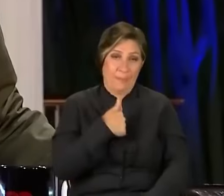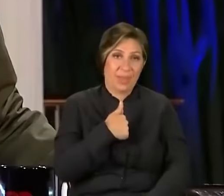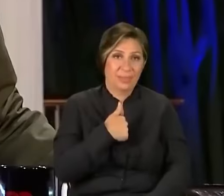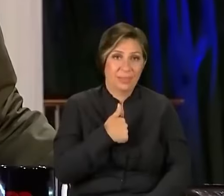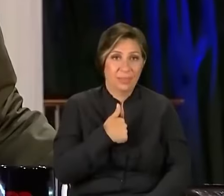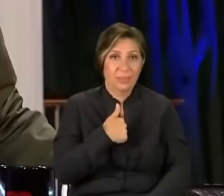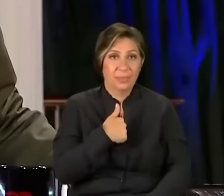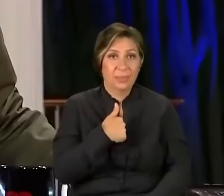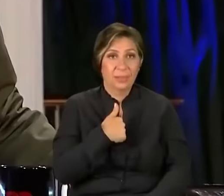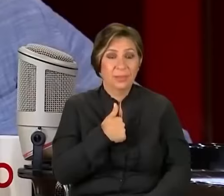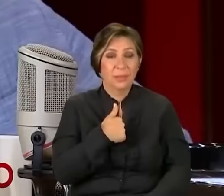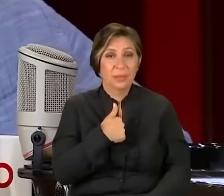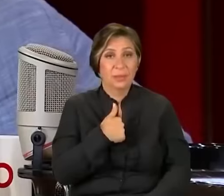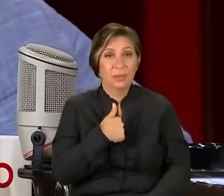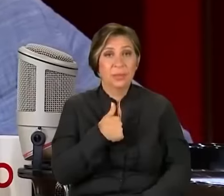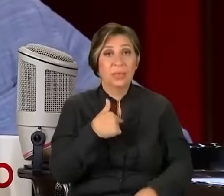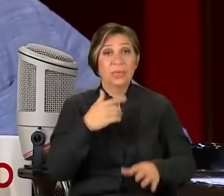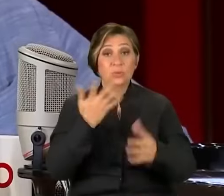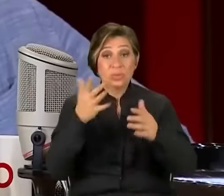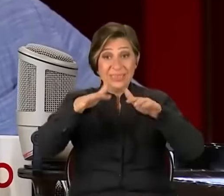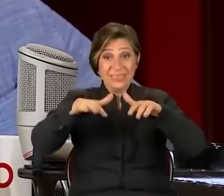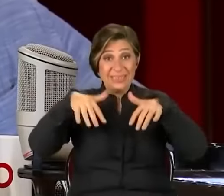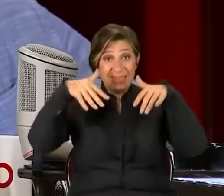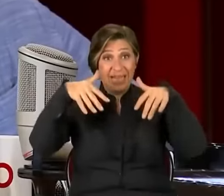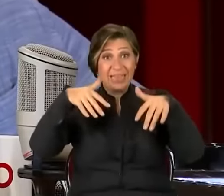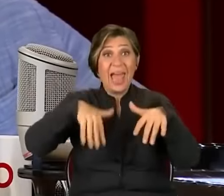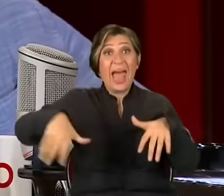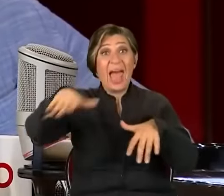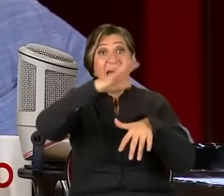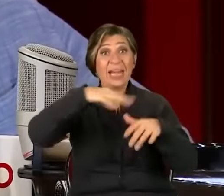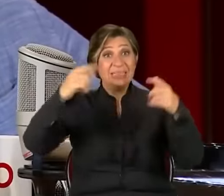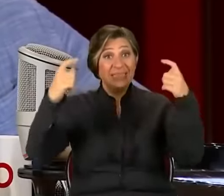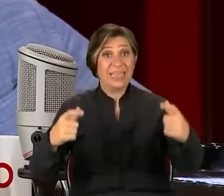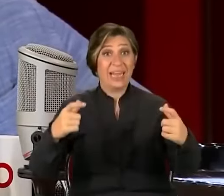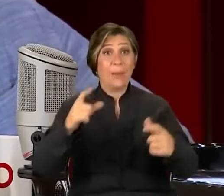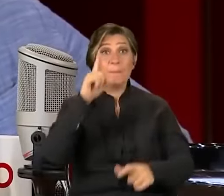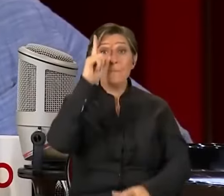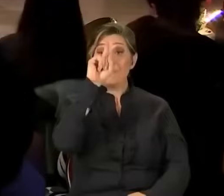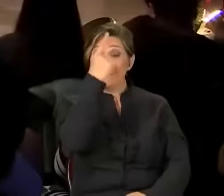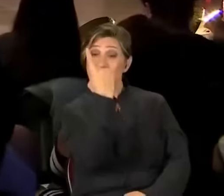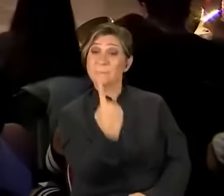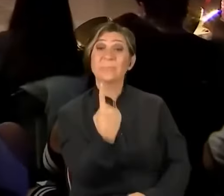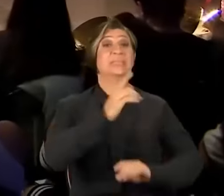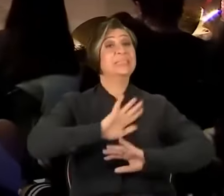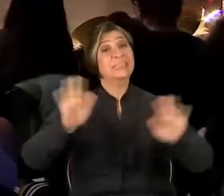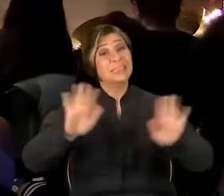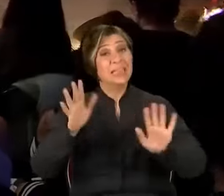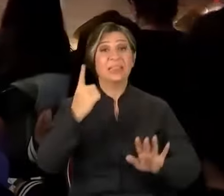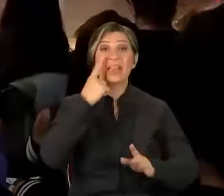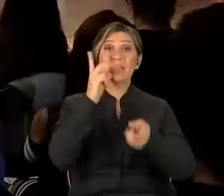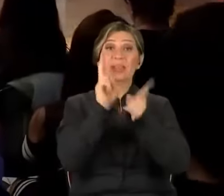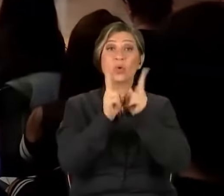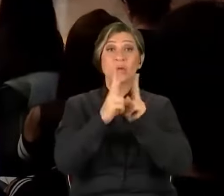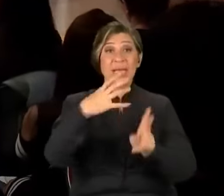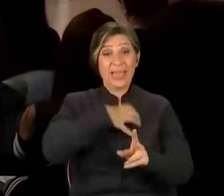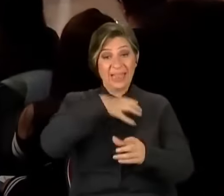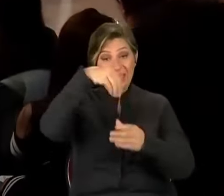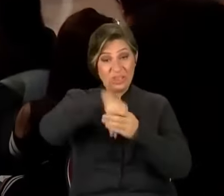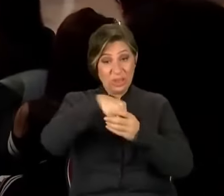güzel. Yani çünkü sahne herkesin yeri. Tek bir ideolojiye ait olamaz. Devlet tiyatroları da